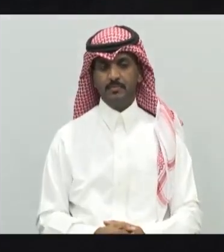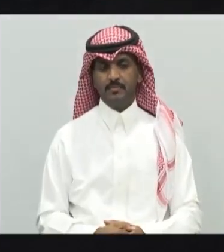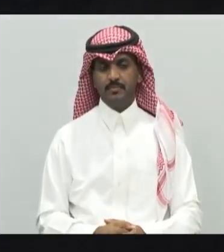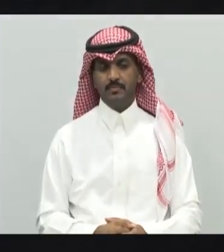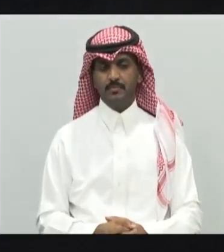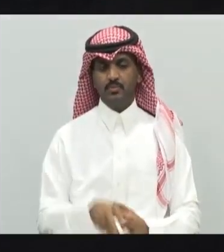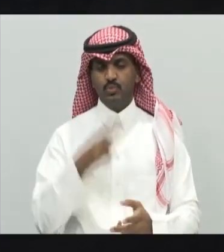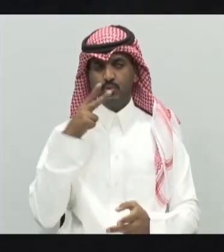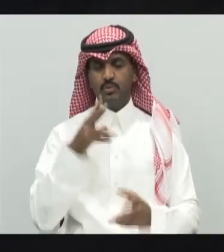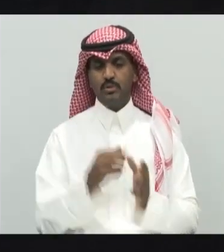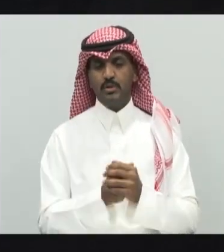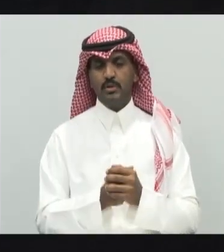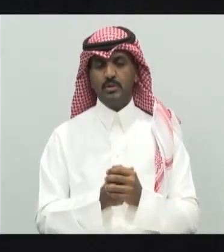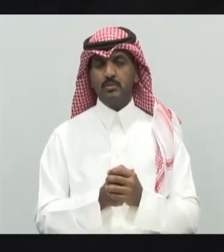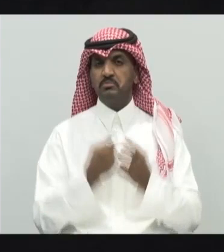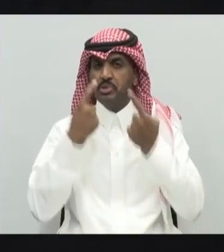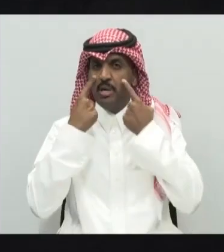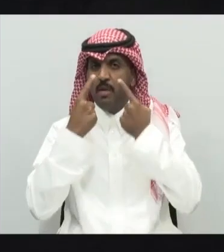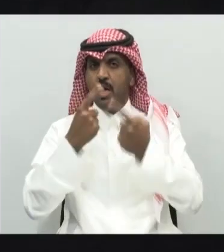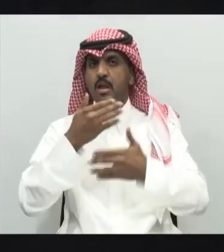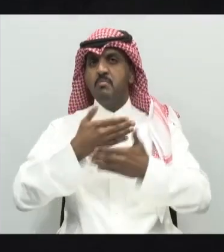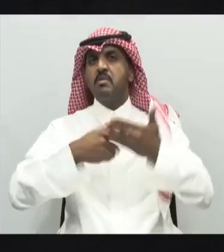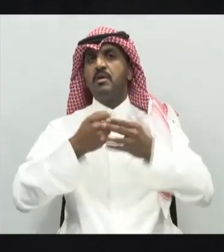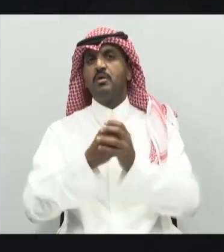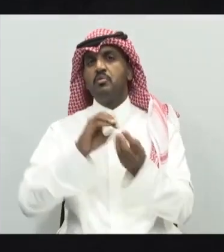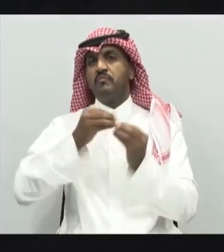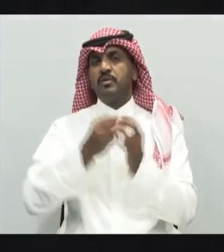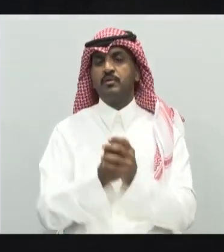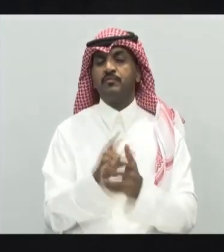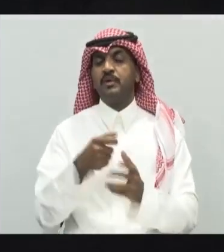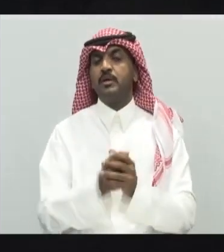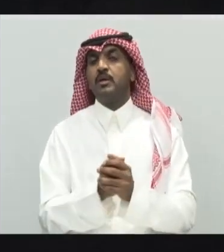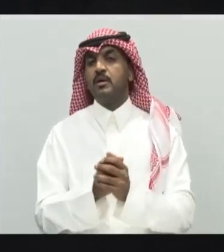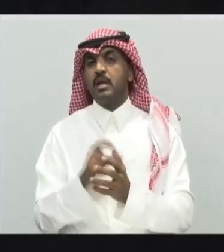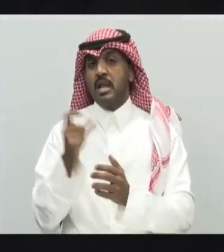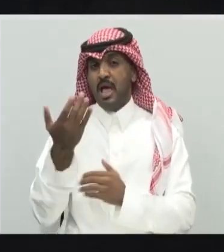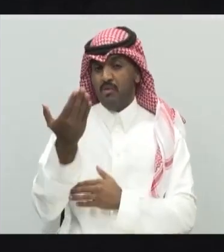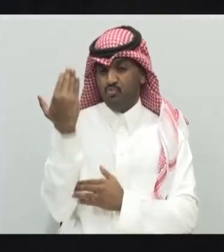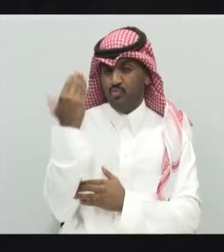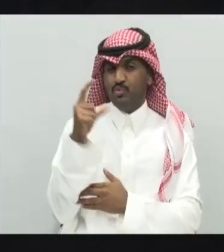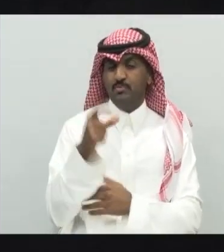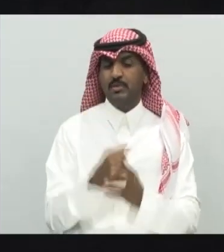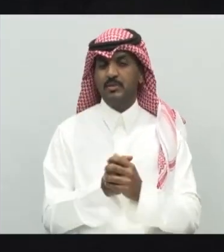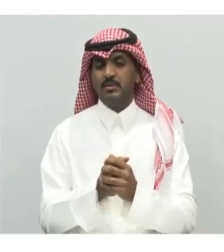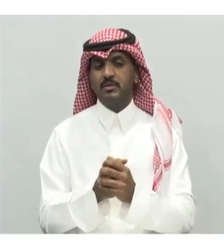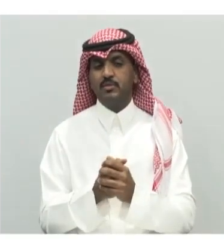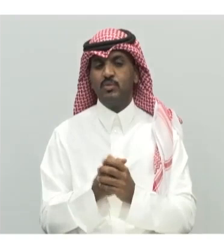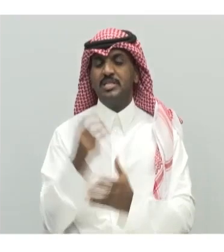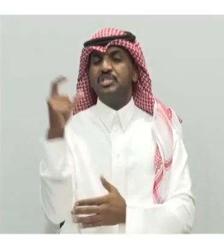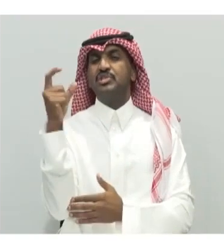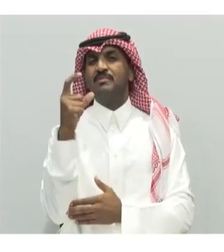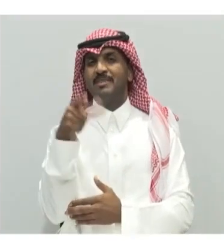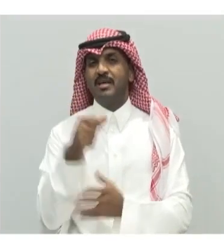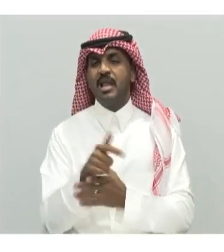ايضا نشاهد هنا جمال البناء والفن والعماره في الحضاره الاسلاميه هنا الجامع الاموي